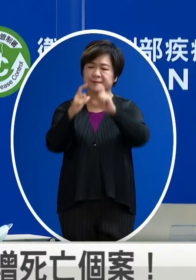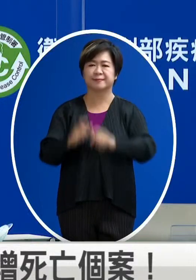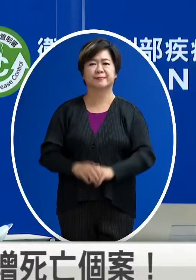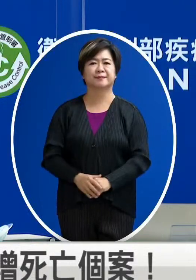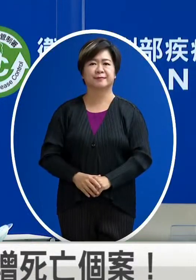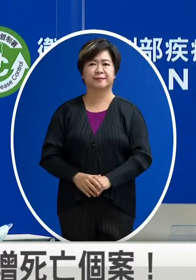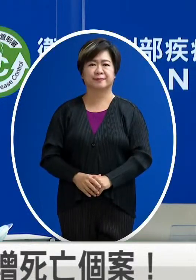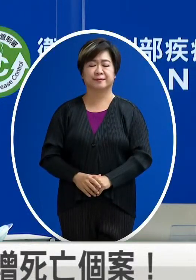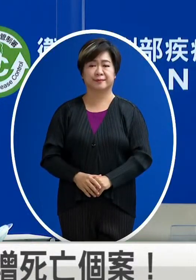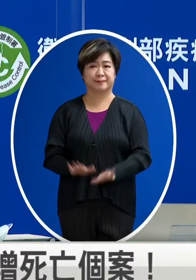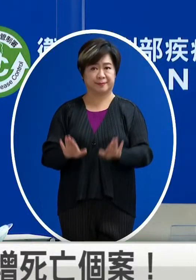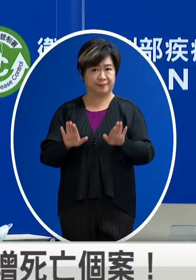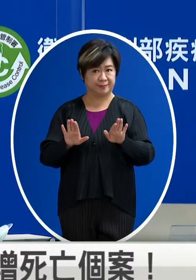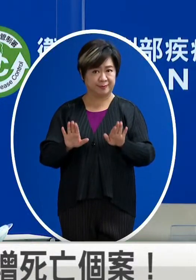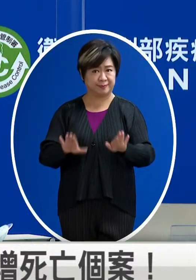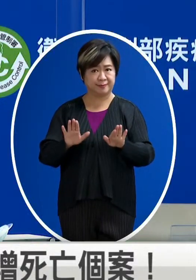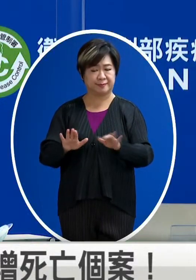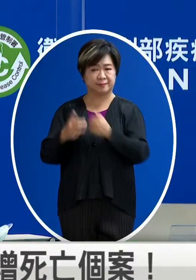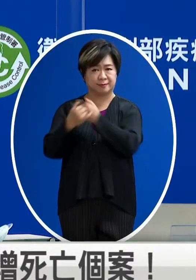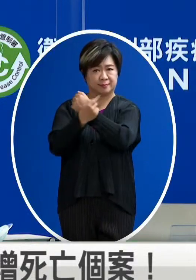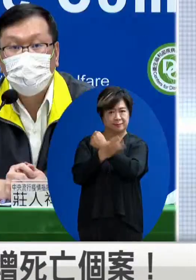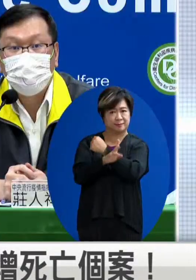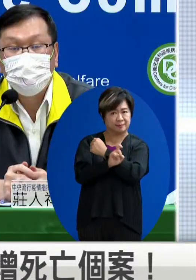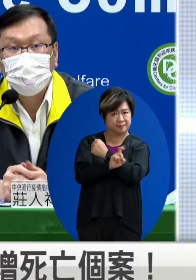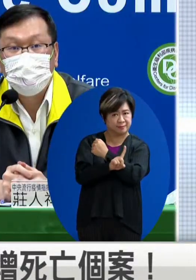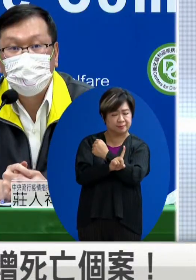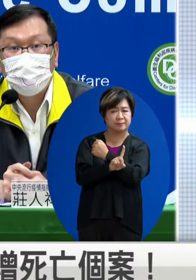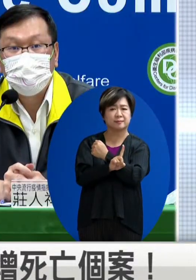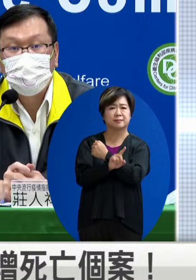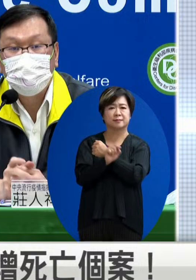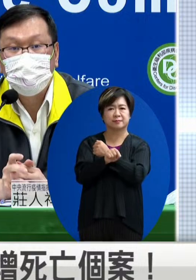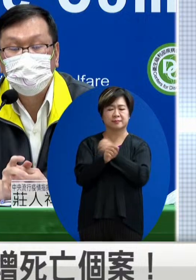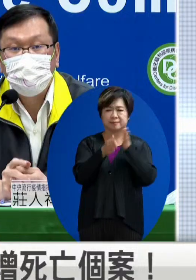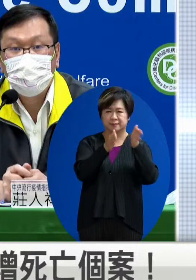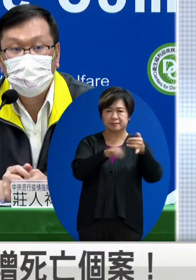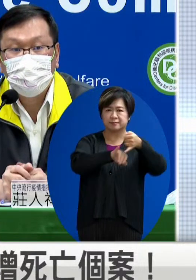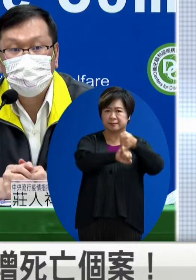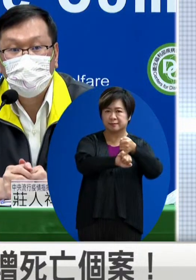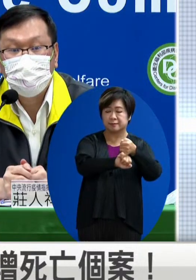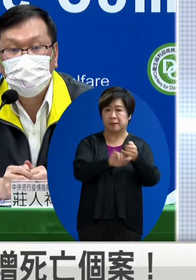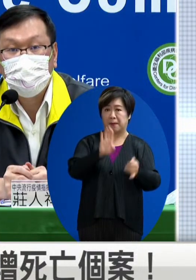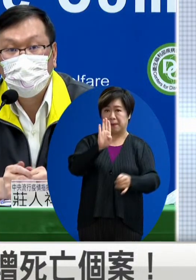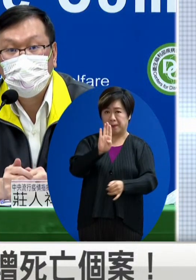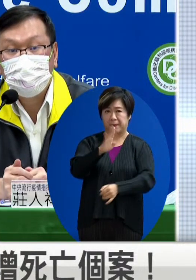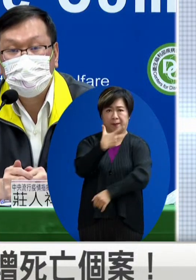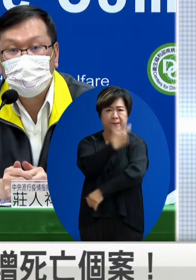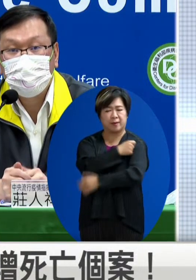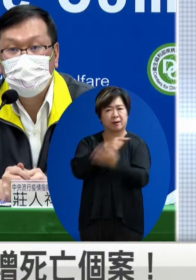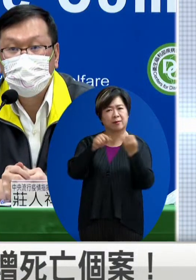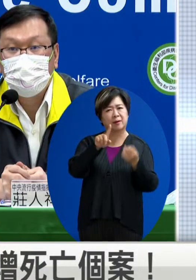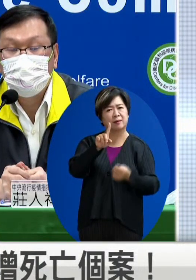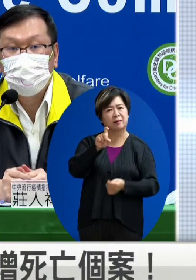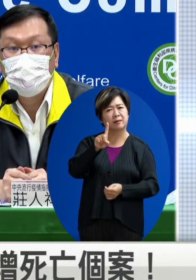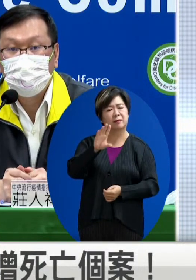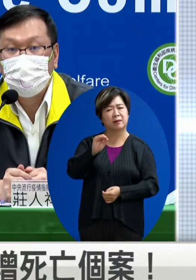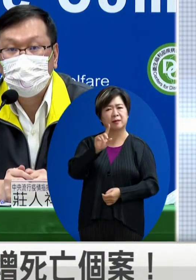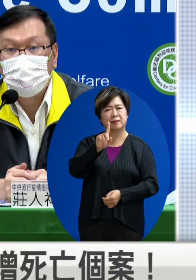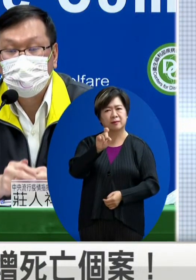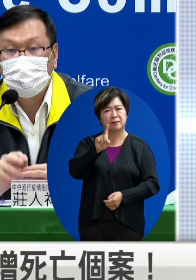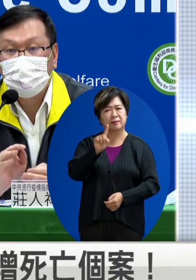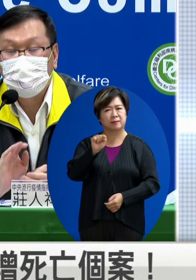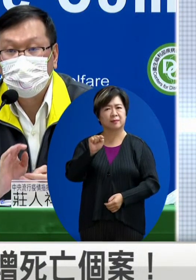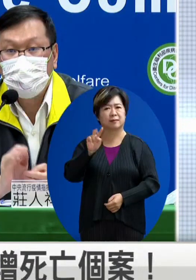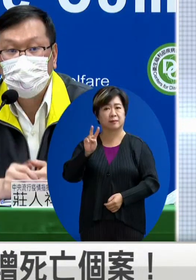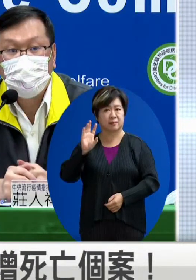对目前11轮哦，就是我们还有整个 BNT 的部分还有11.2万